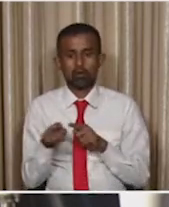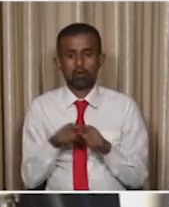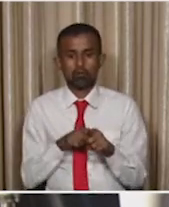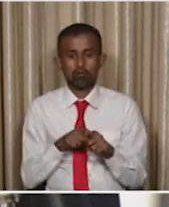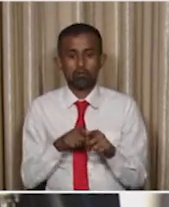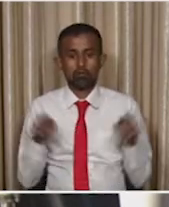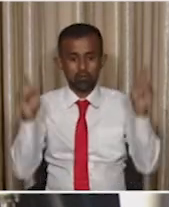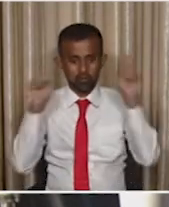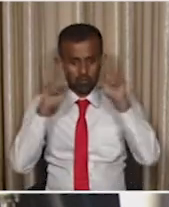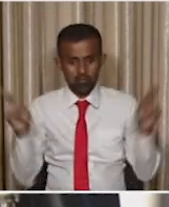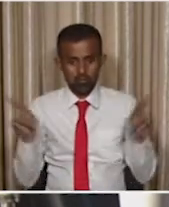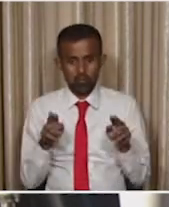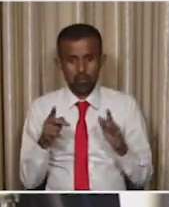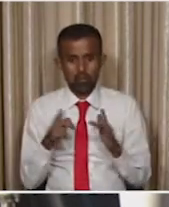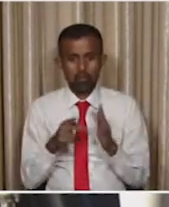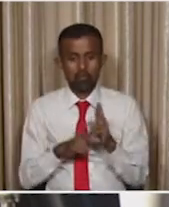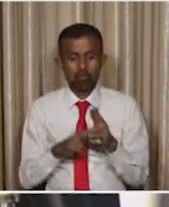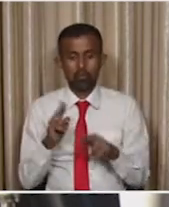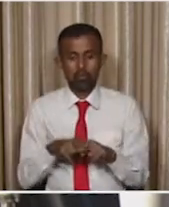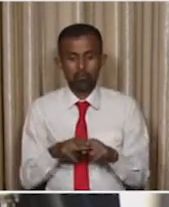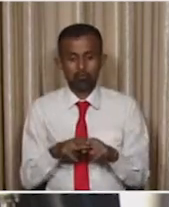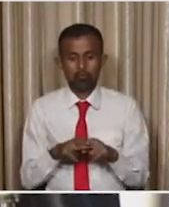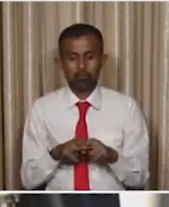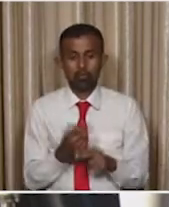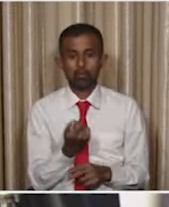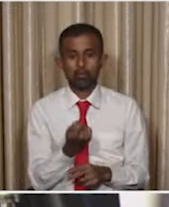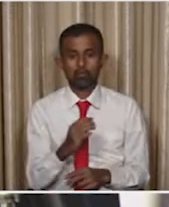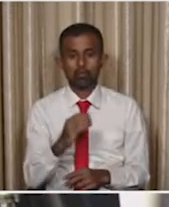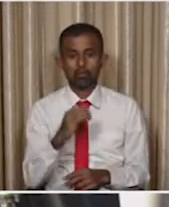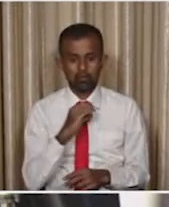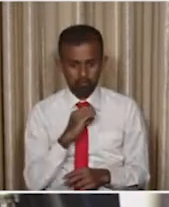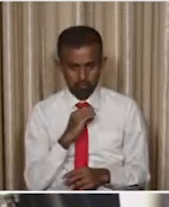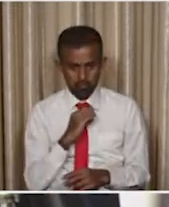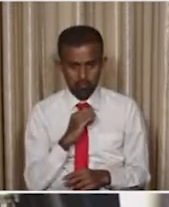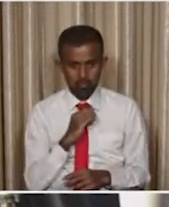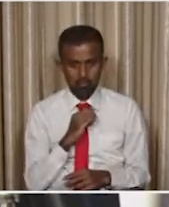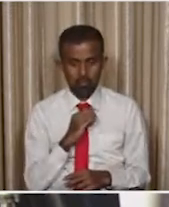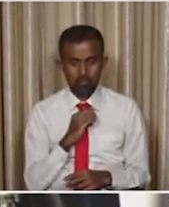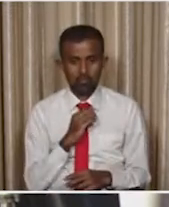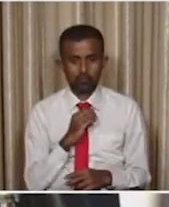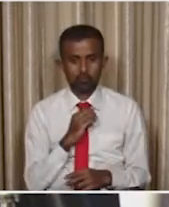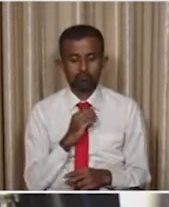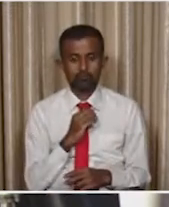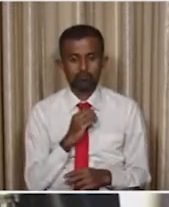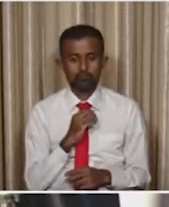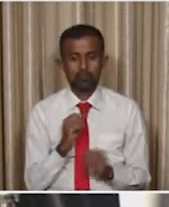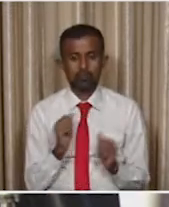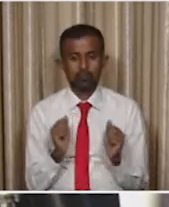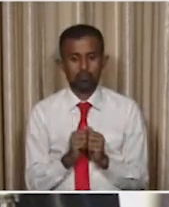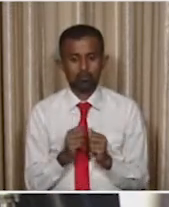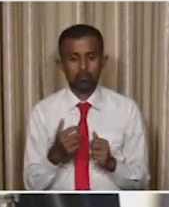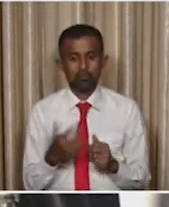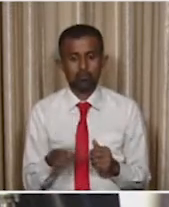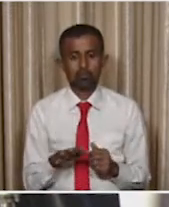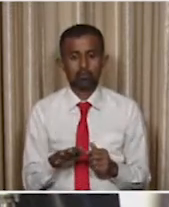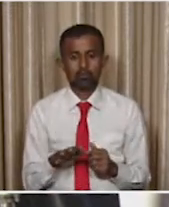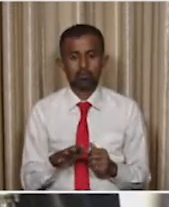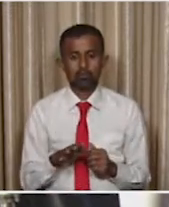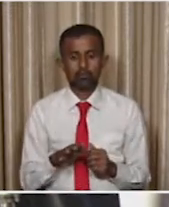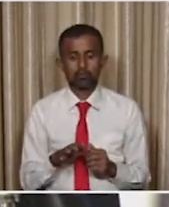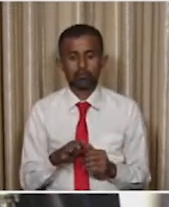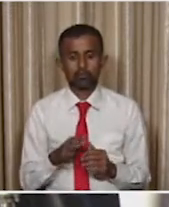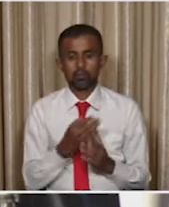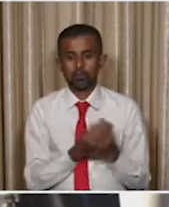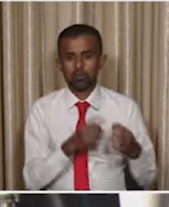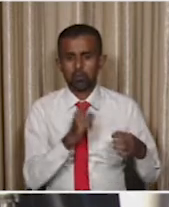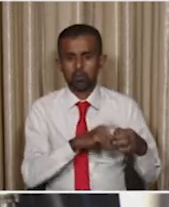ஐஎம்எப் இடம் இருந்து நிதி உதவிகளை பெற்றுக் கொள்வதற்கான முயற்சிகளில் மாத்திரம் தான் ஈடுபட்டிருந்தாரே தவிர எந்த ஒரு இடத்திலும் இந்த இனப்பிரச்சினையை தீர்ப்பதற்கான ஒரு